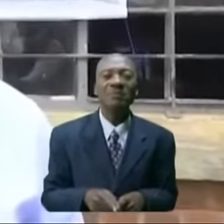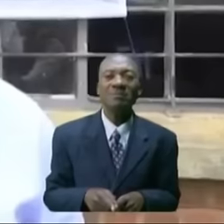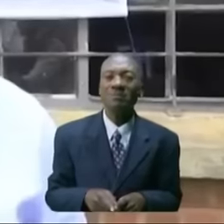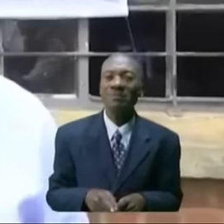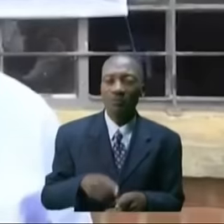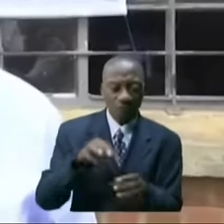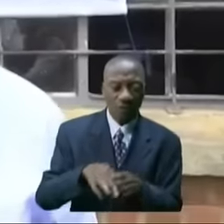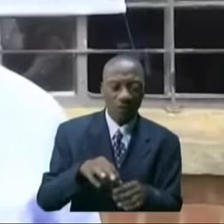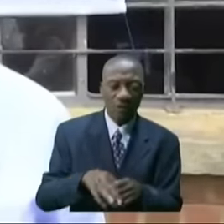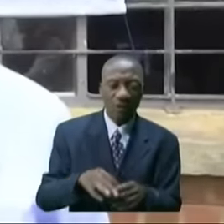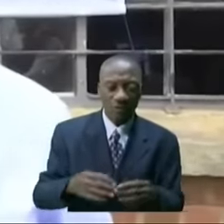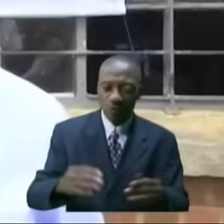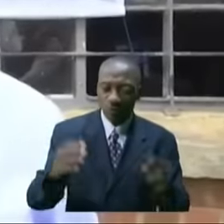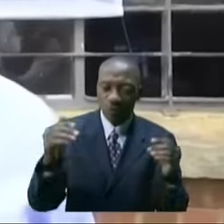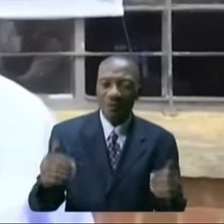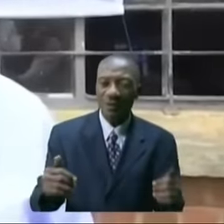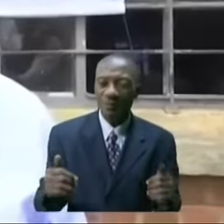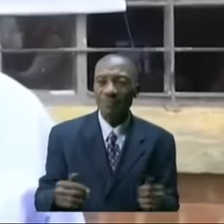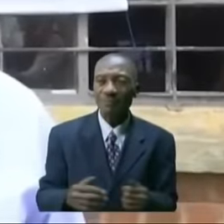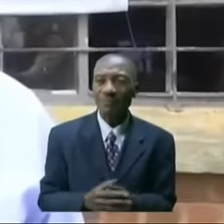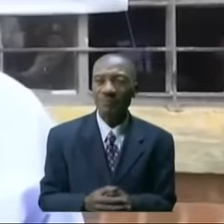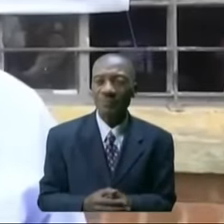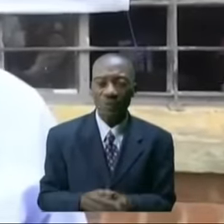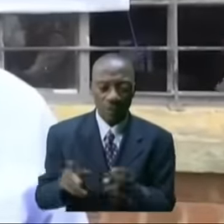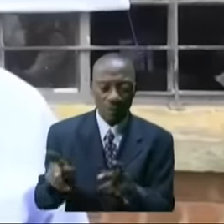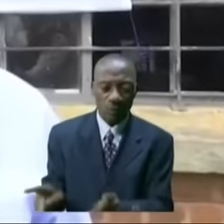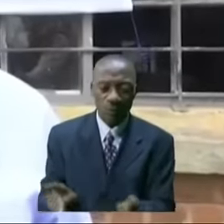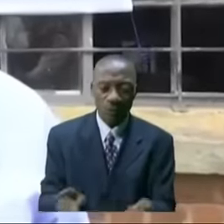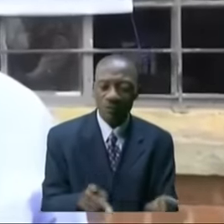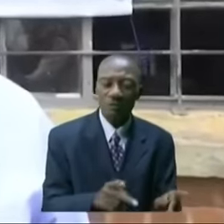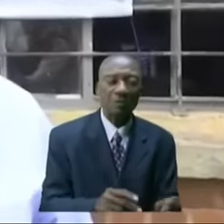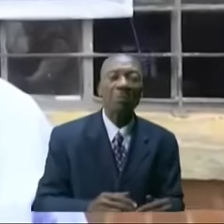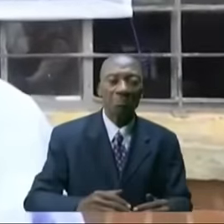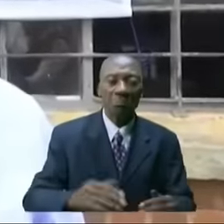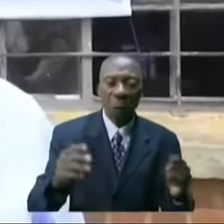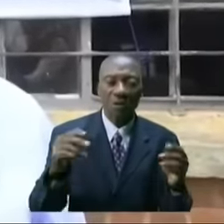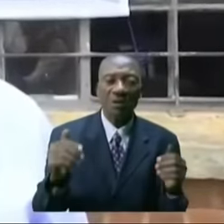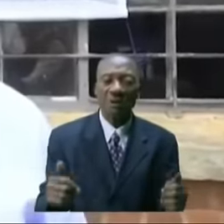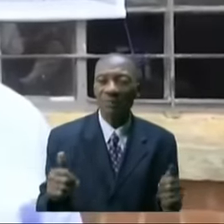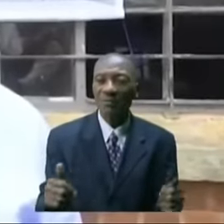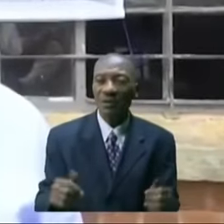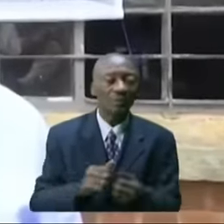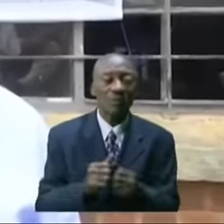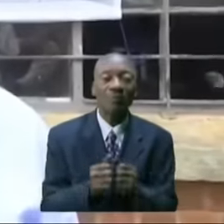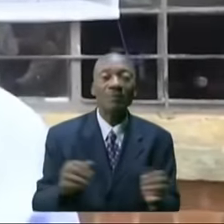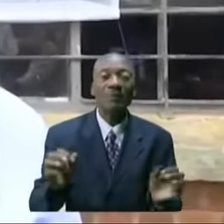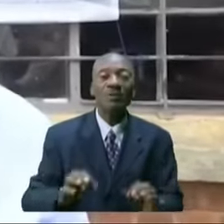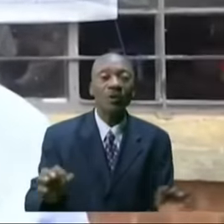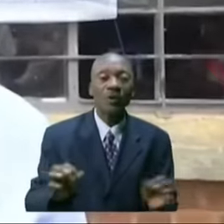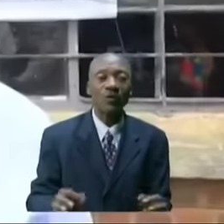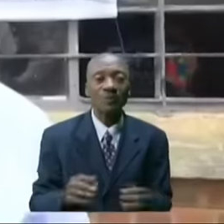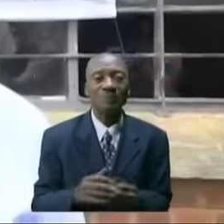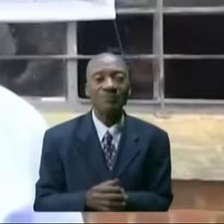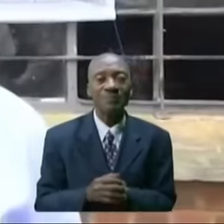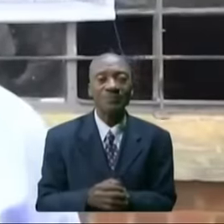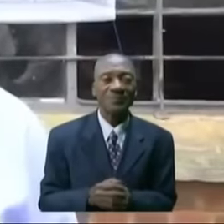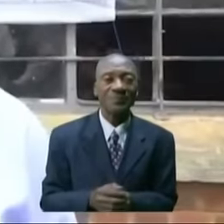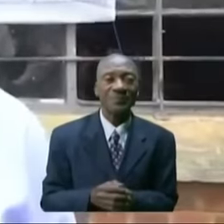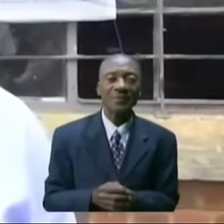mon devoir civique. Le processus s'est très bien passé. En l'espace de 5 minutes, même moins de 5